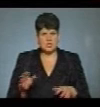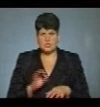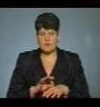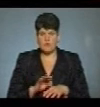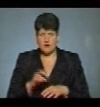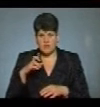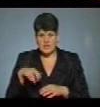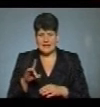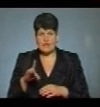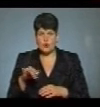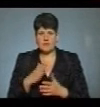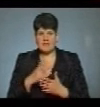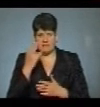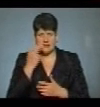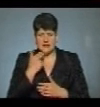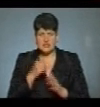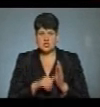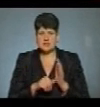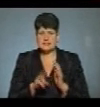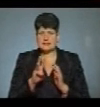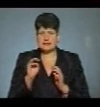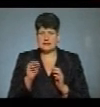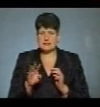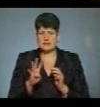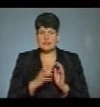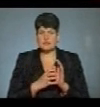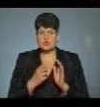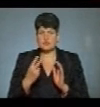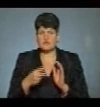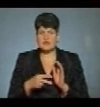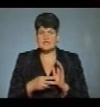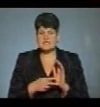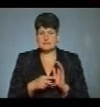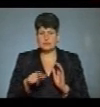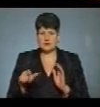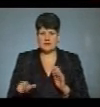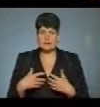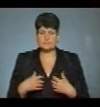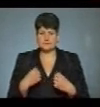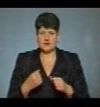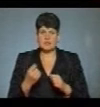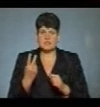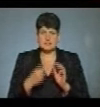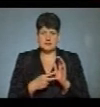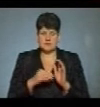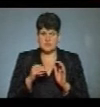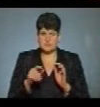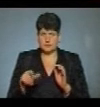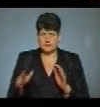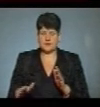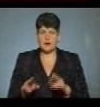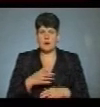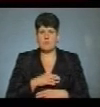країнах Європи зараз є в Італії – 63 тисячі 927 осіб. Там видужали 7 тисяч 432 людини,